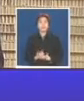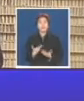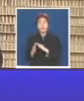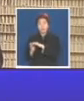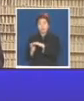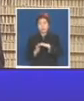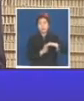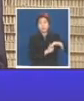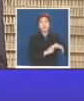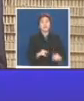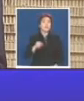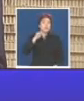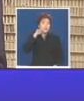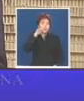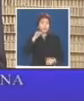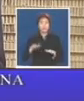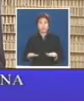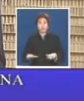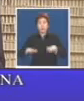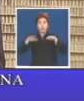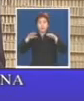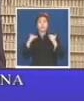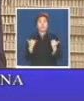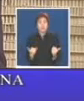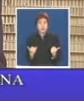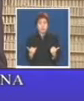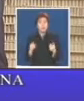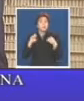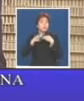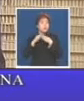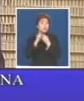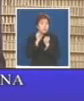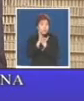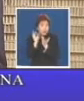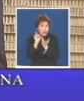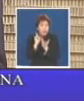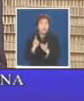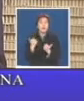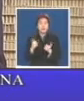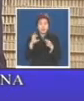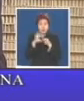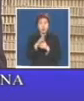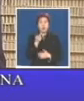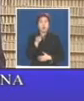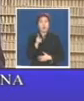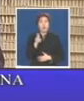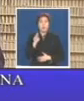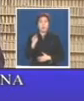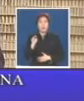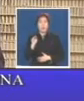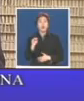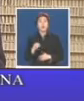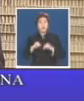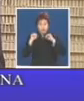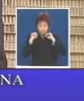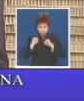นะครับก่อนที่จะไปดูการประมวลภาพของการติดตามการแก้ไขปัญหาสัปดาห์ที่ผ่านมาเนี่ยครม.ได้อนุมัติการช่วยเหลือเ